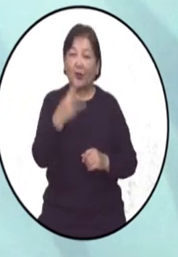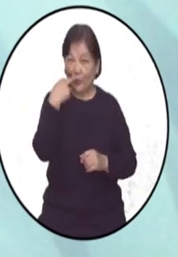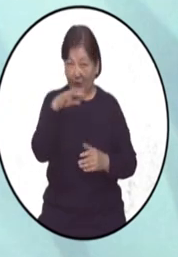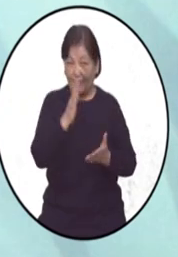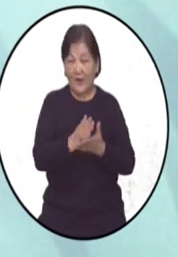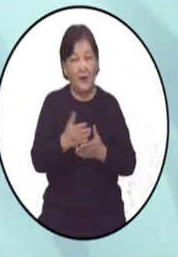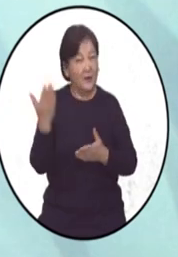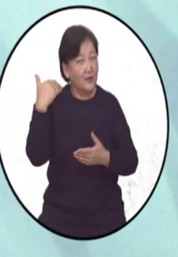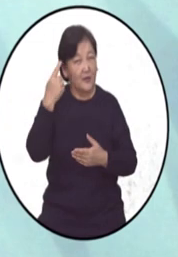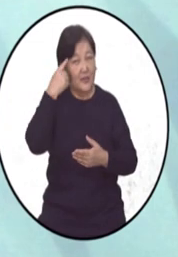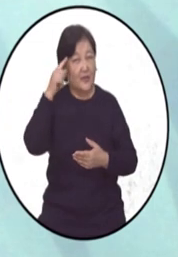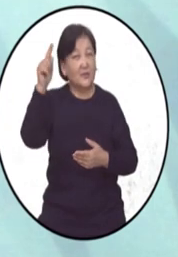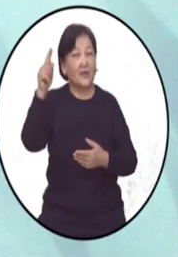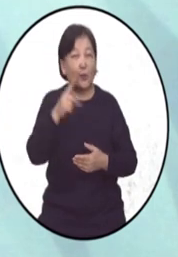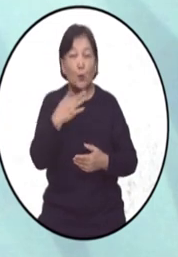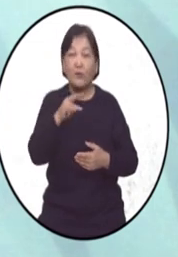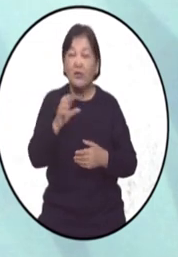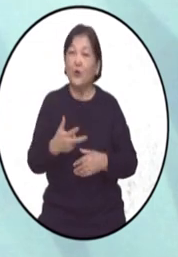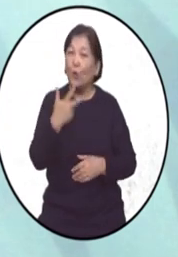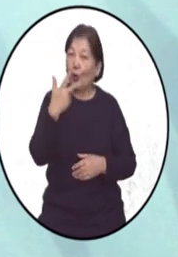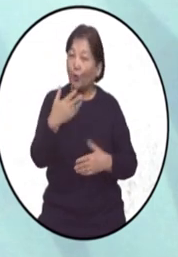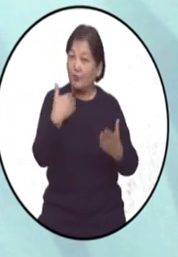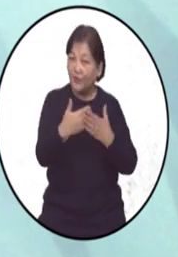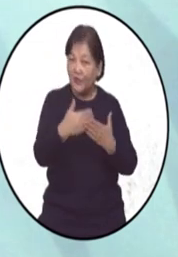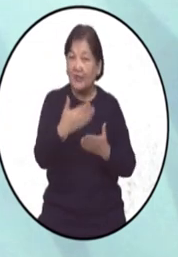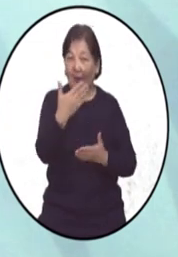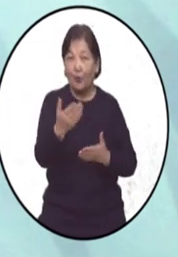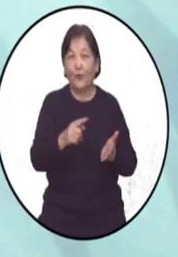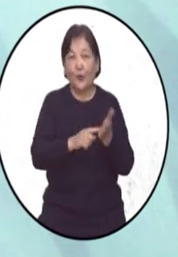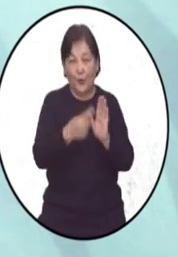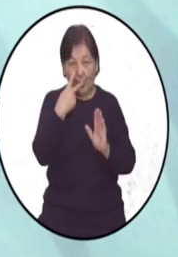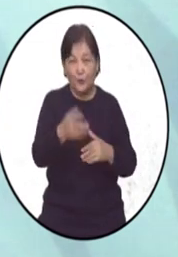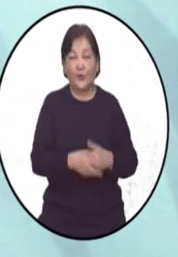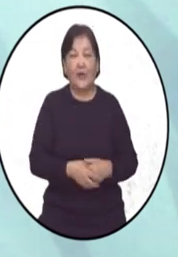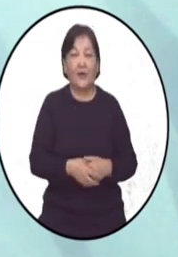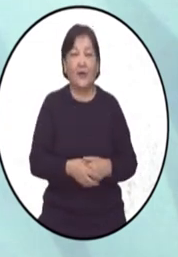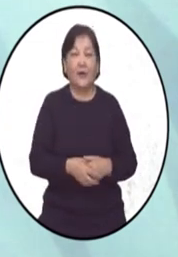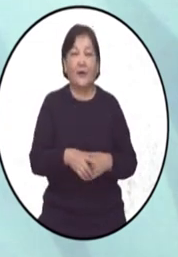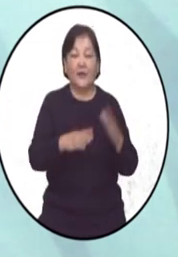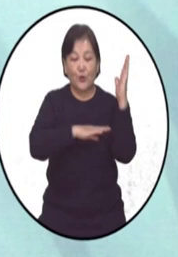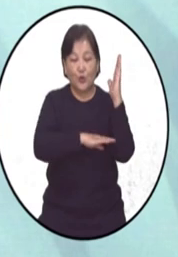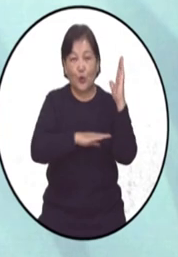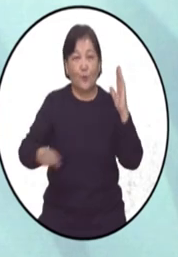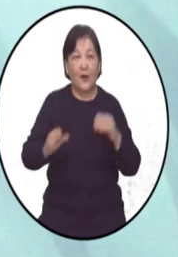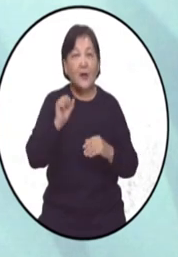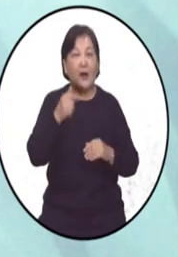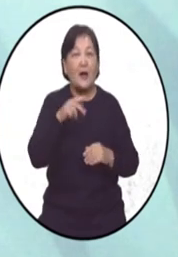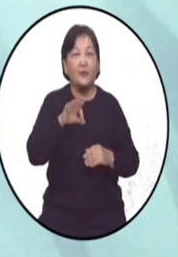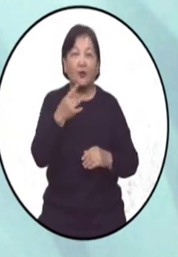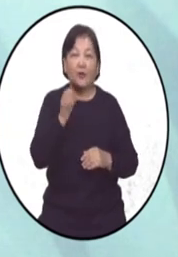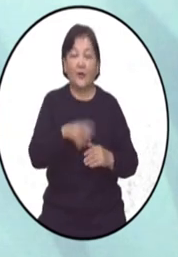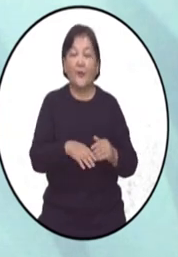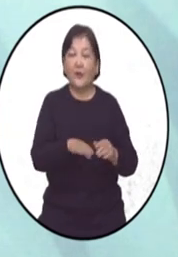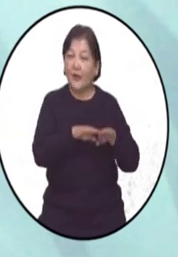одоо сэргийн санхүүднээс багш нэг 3 жишээ үзүүлье. За хамгийн эхлээд бол шугамын алгоритм буюу үйлслүүд нь дараалан